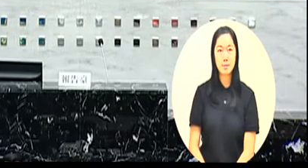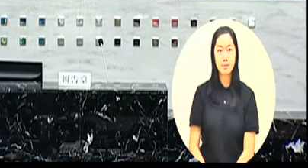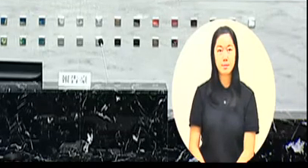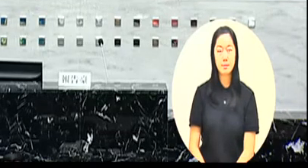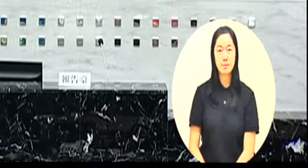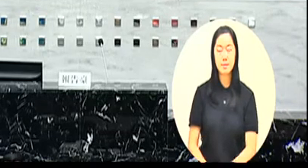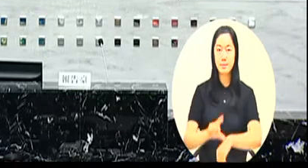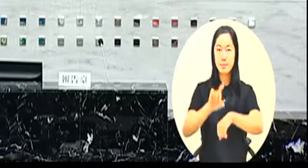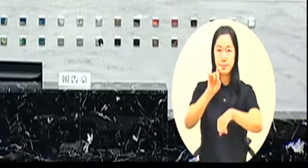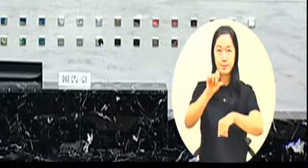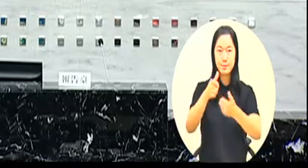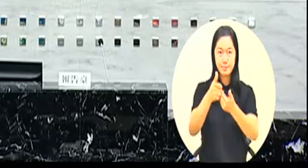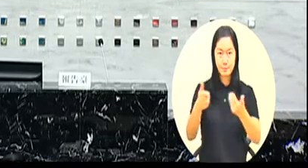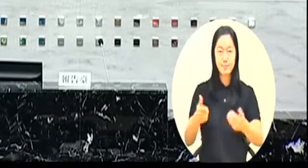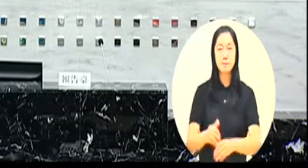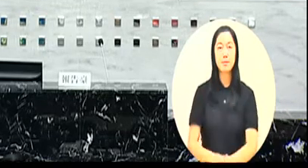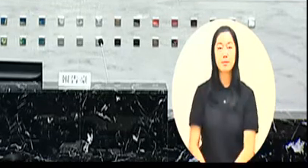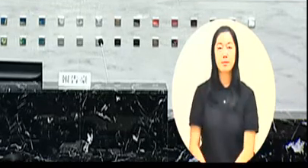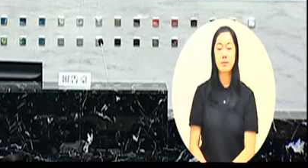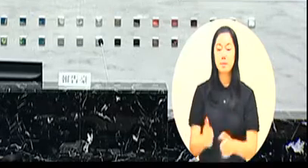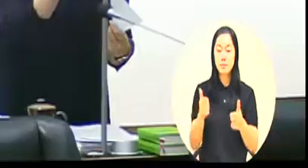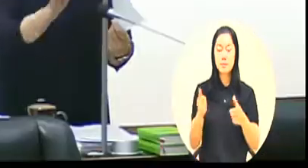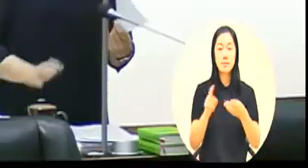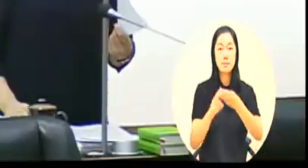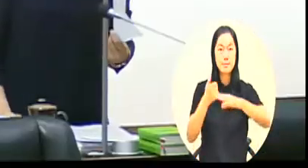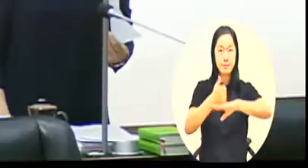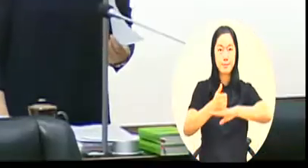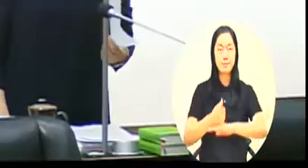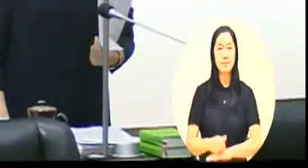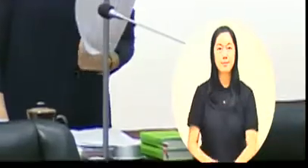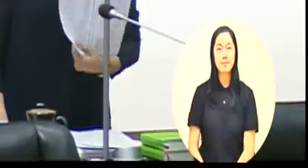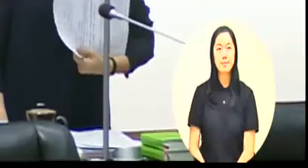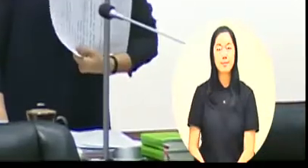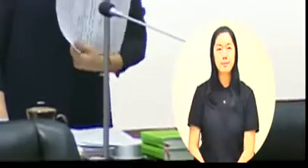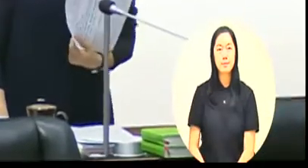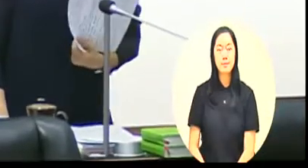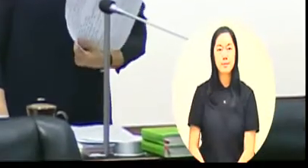十五分钟。 谢谢主席。主席，